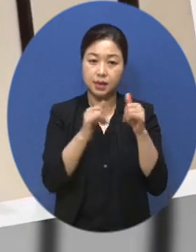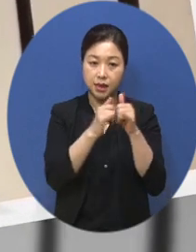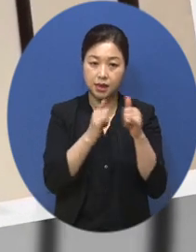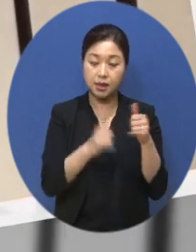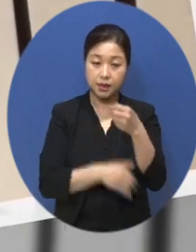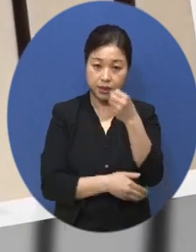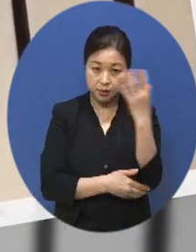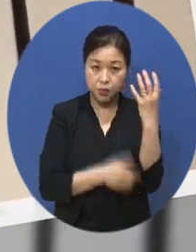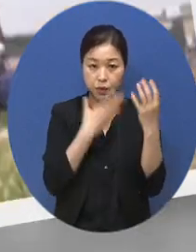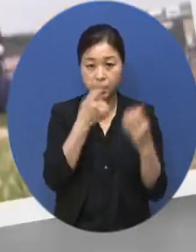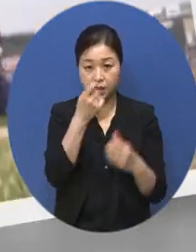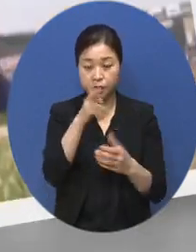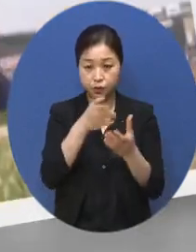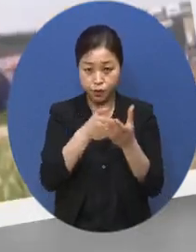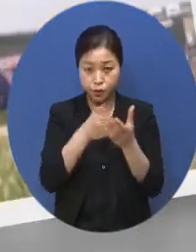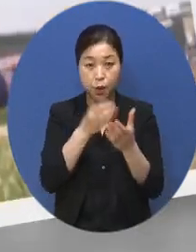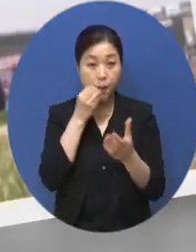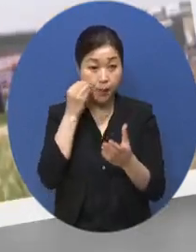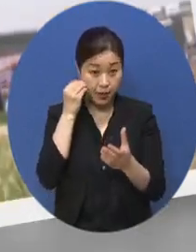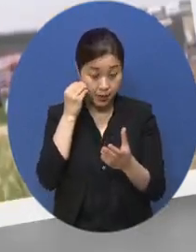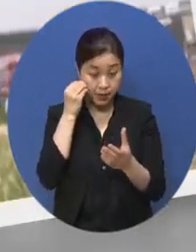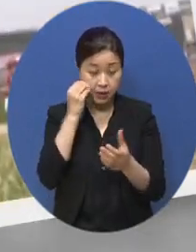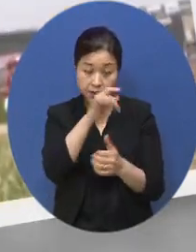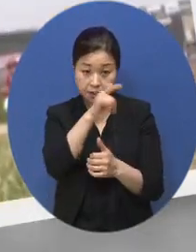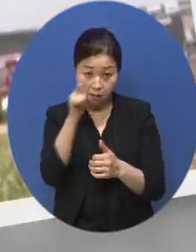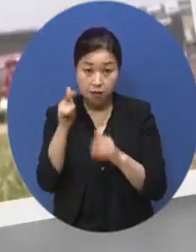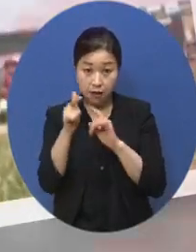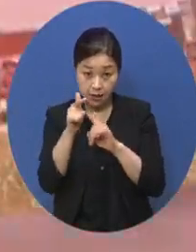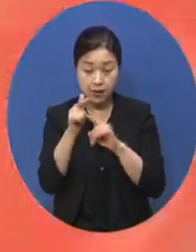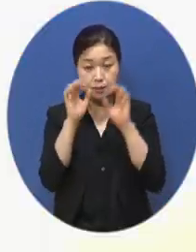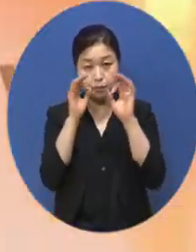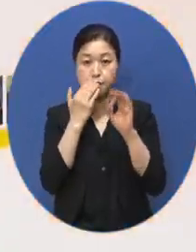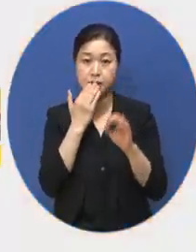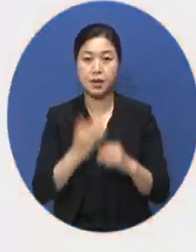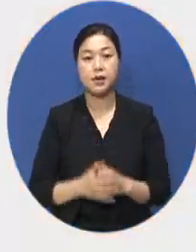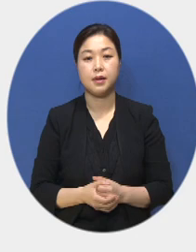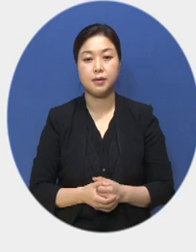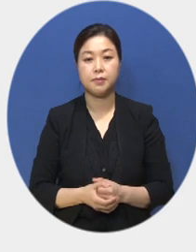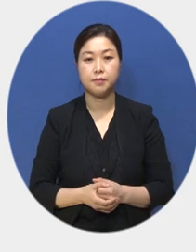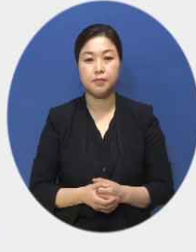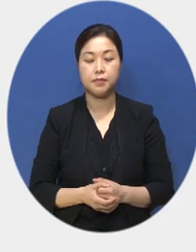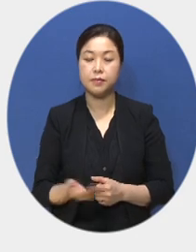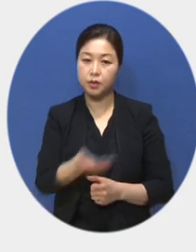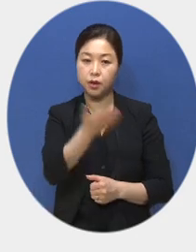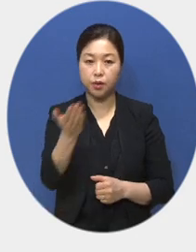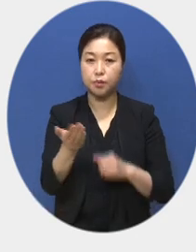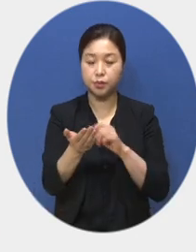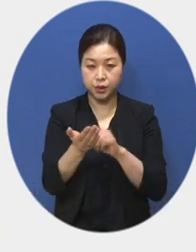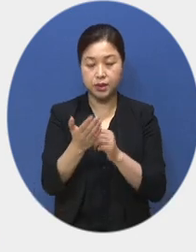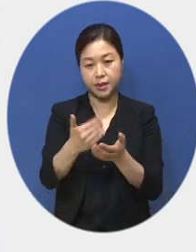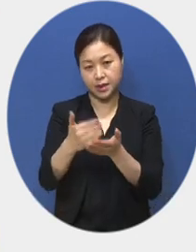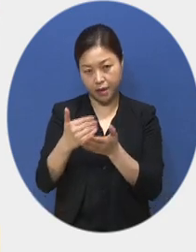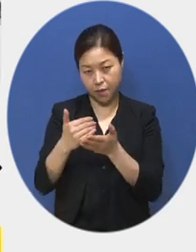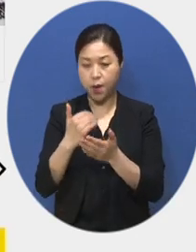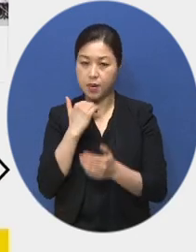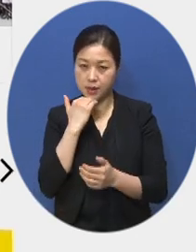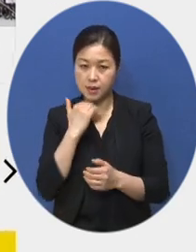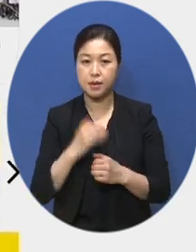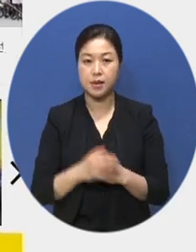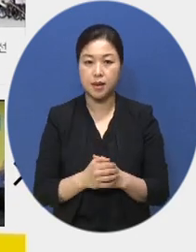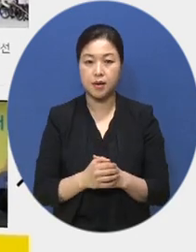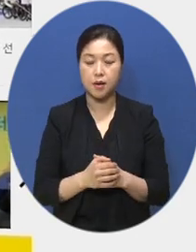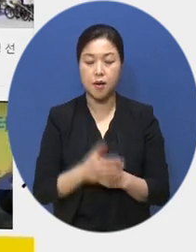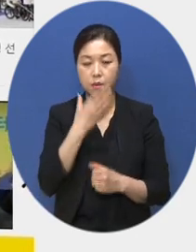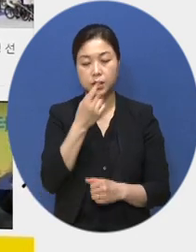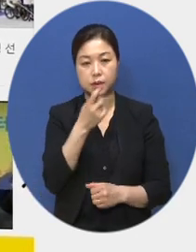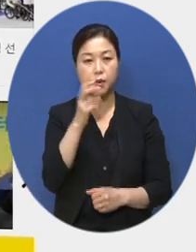웰페어뉴스 홈페이지를 통해 보다 다양한 소식을 접할 수 있습니다. 시청자 여러분의 제보를 기다립니다. 웰페어뉴스